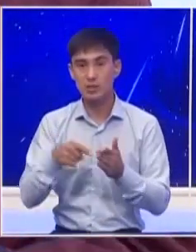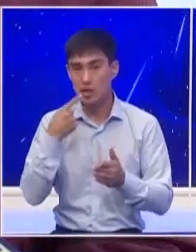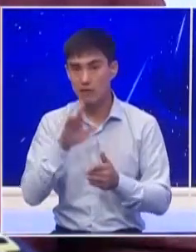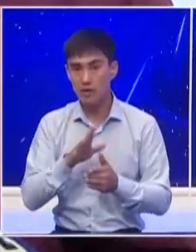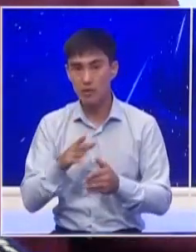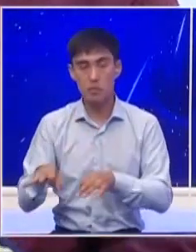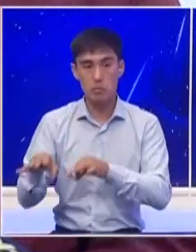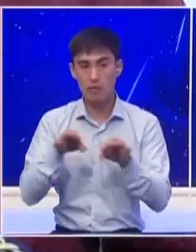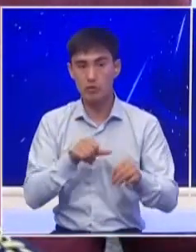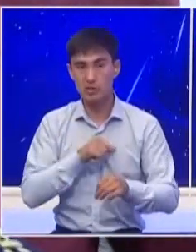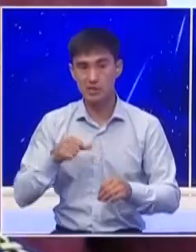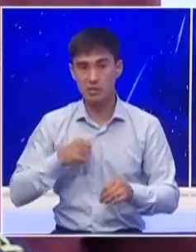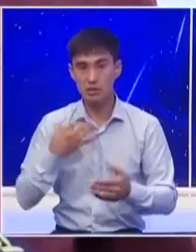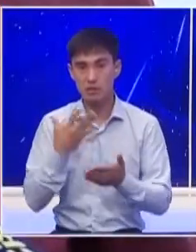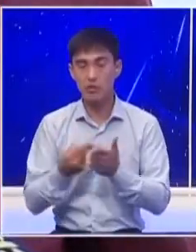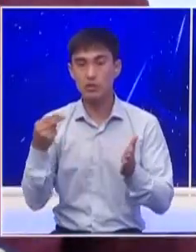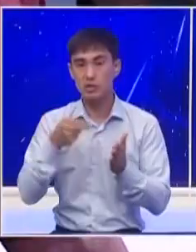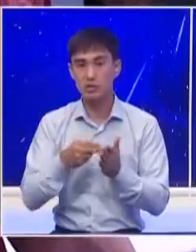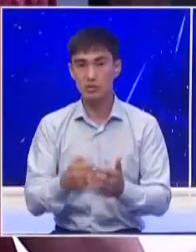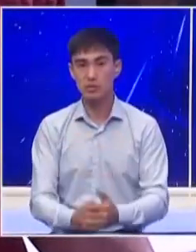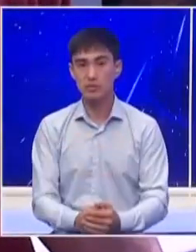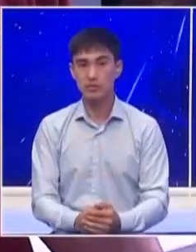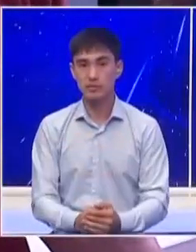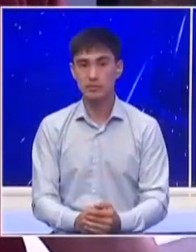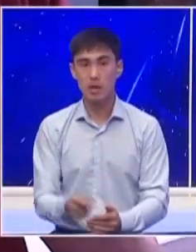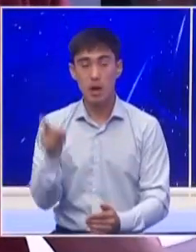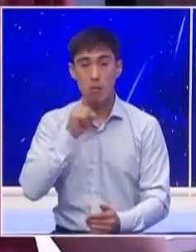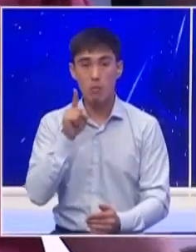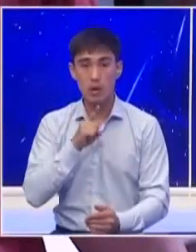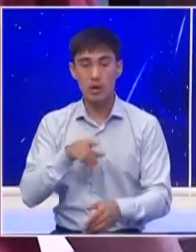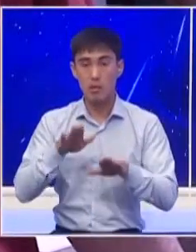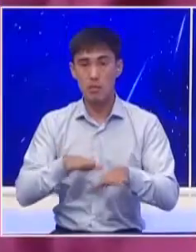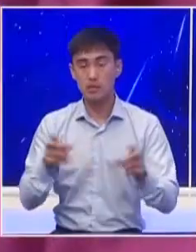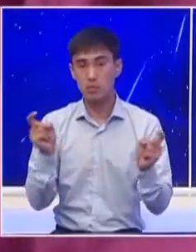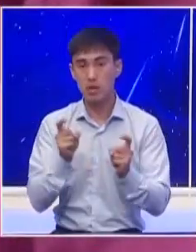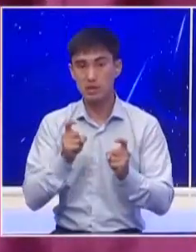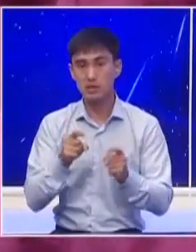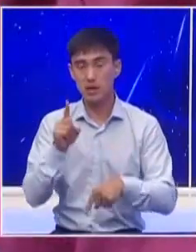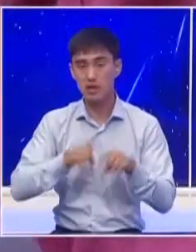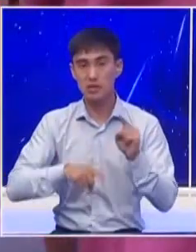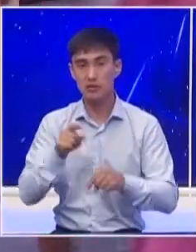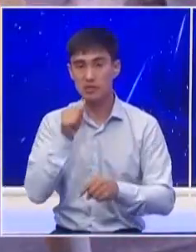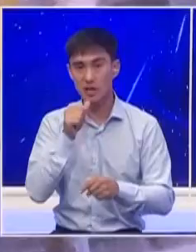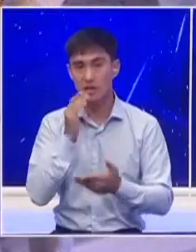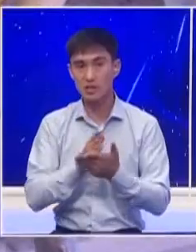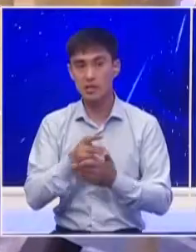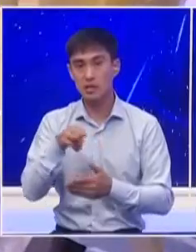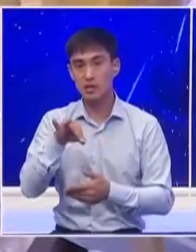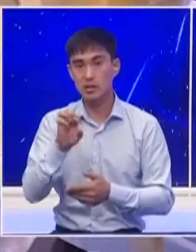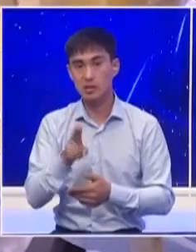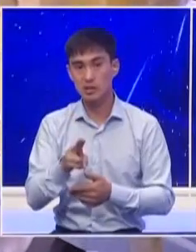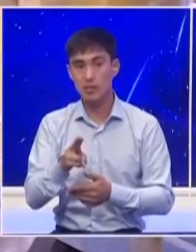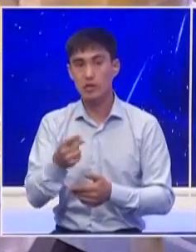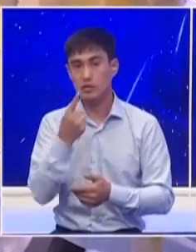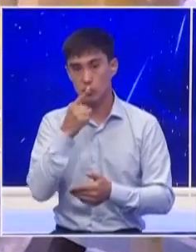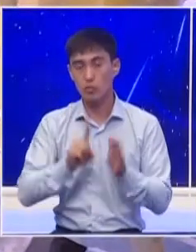Они привозят сами и свою цену ставят. Пока на прилавках местных магазинов из отечественного сахара есть только тростниковый. Но